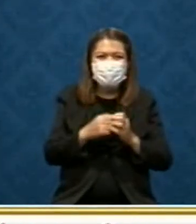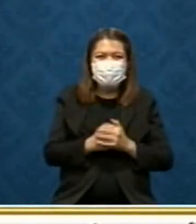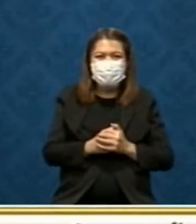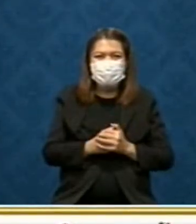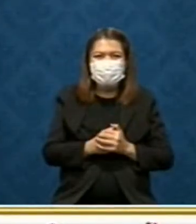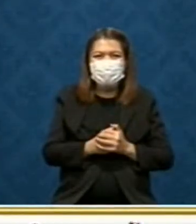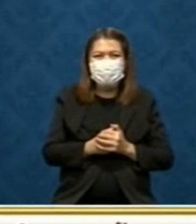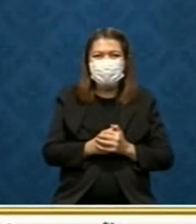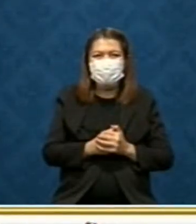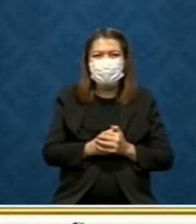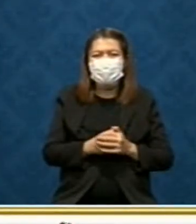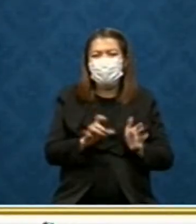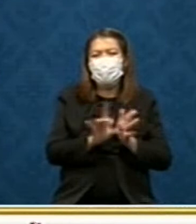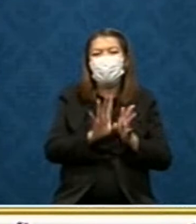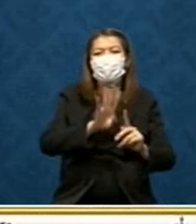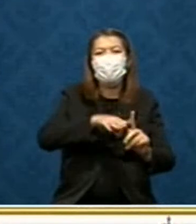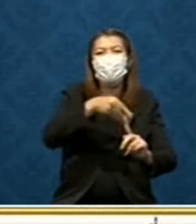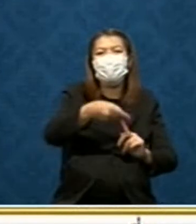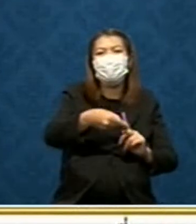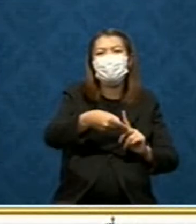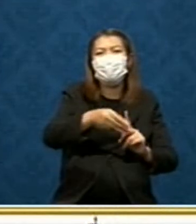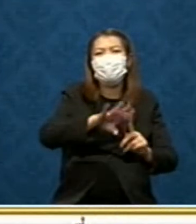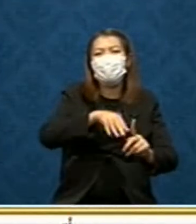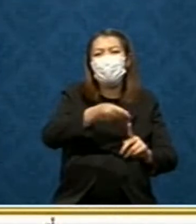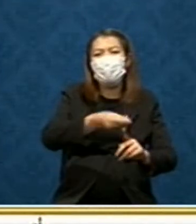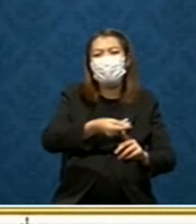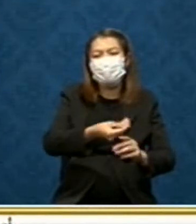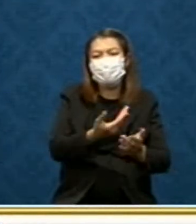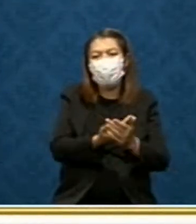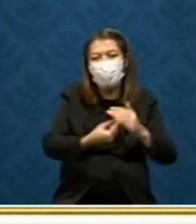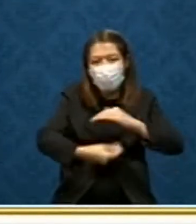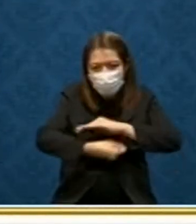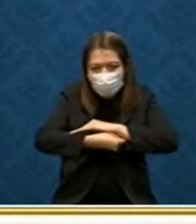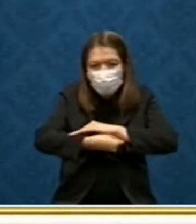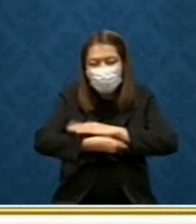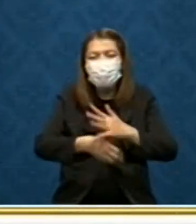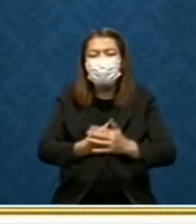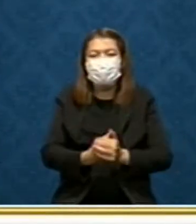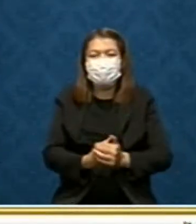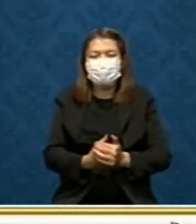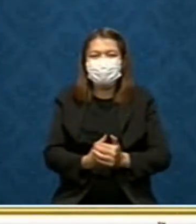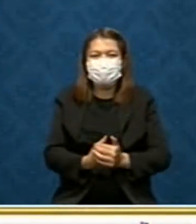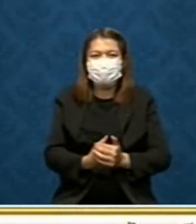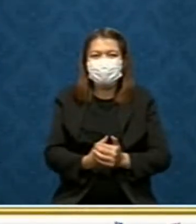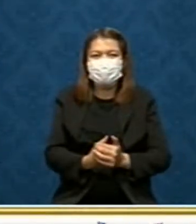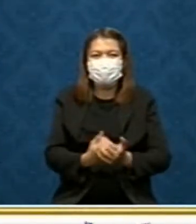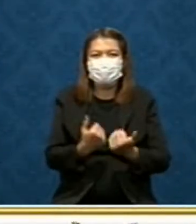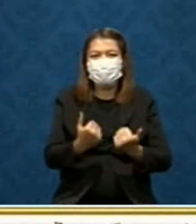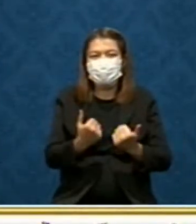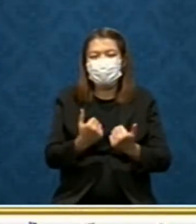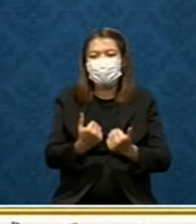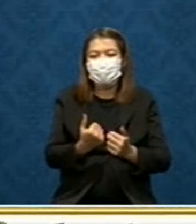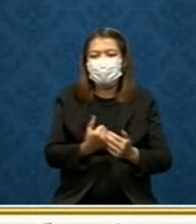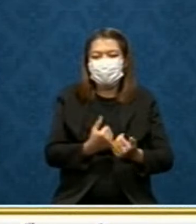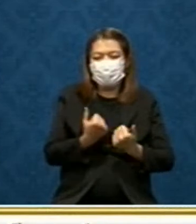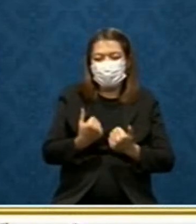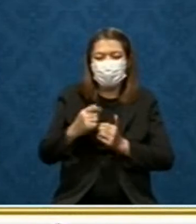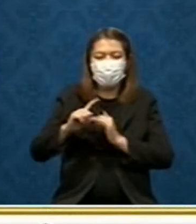กลวยตามมาพอกล้วยตามมาปรับกลวยตอนกลางสมัยวัี้ก็มากลวยปลายสมัย